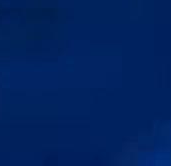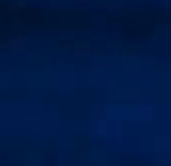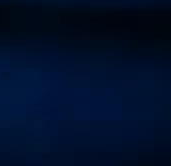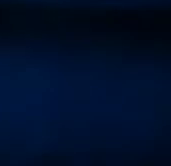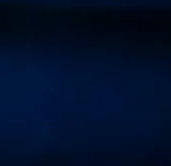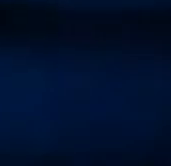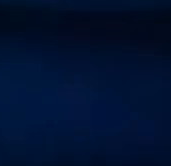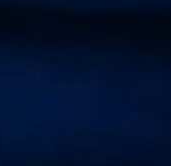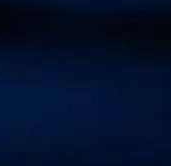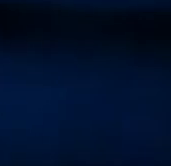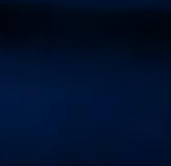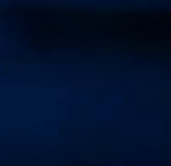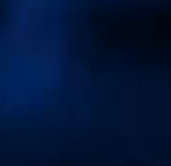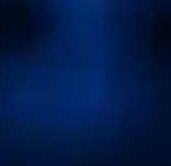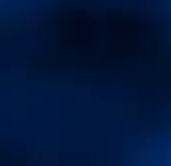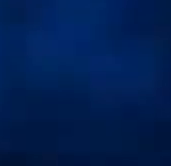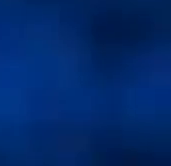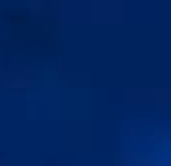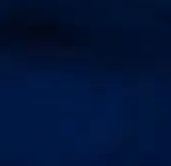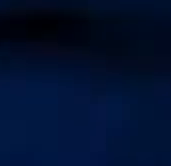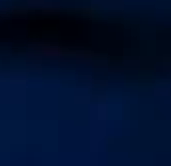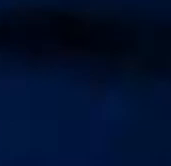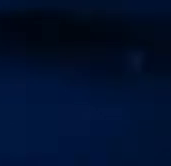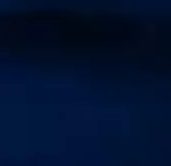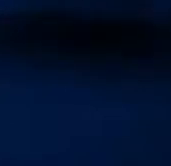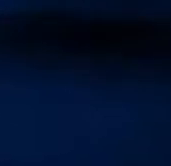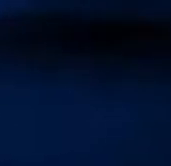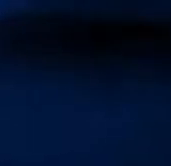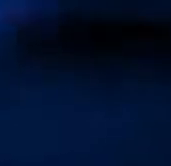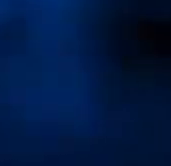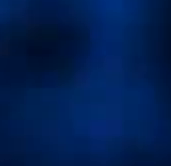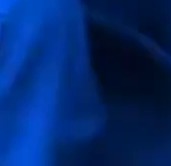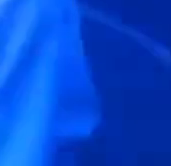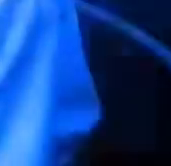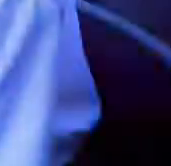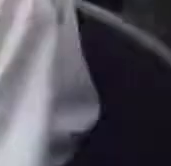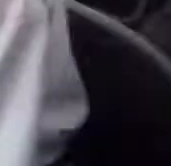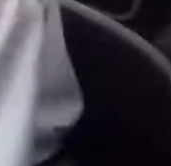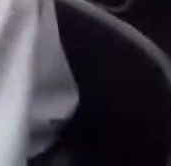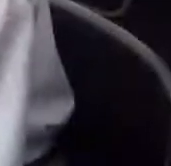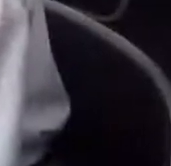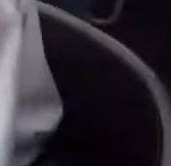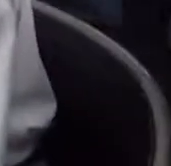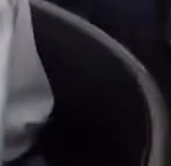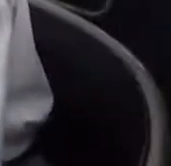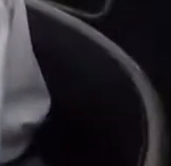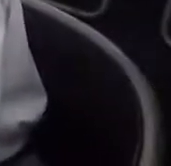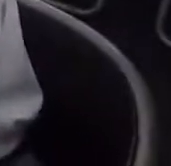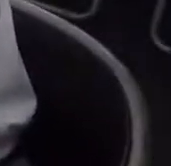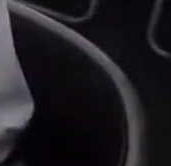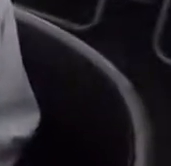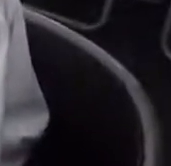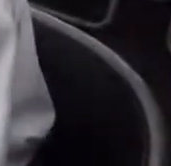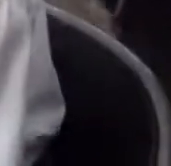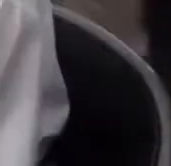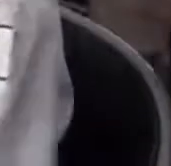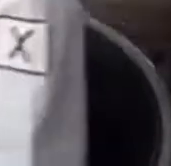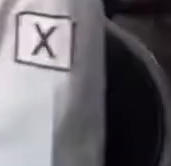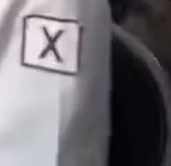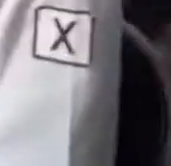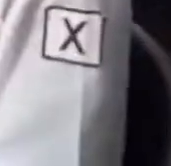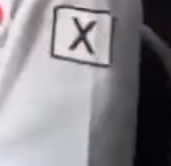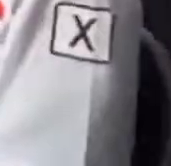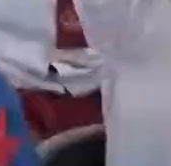Kartu Indonesia Pintar KIP Kuliah Merdeka tahun 2021. Kementerian Pendidikan dan Kebudayaan terus